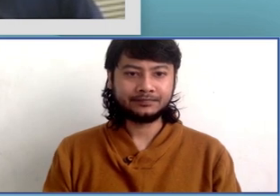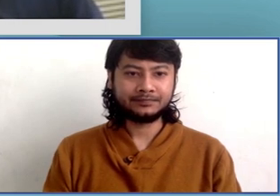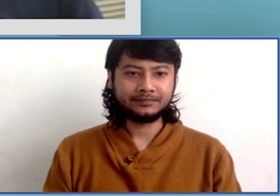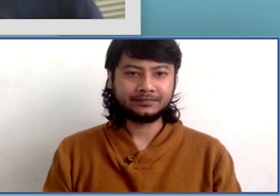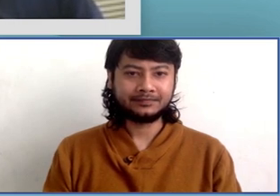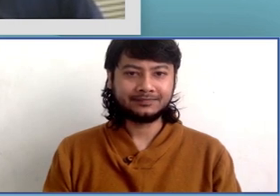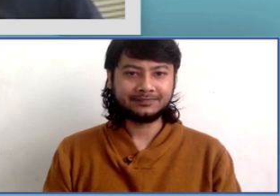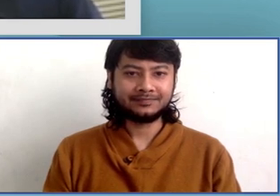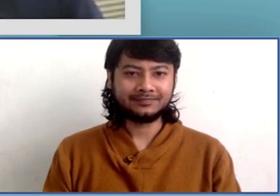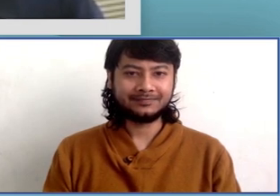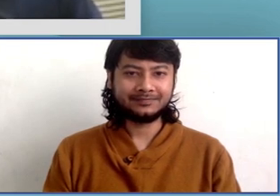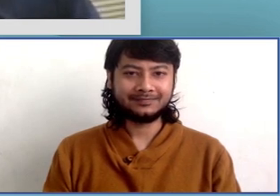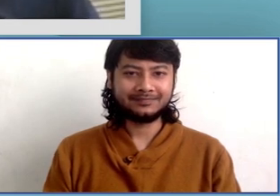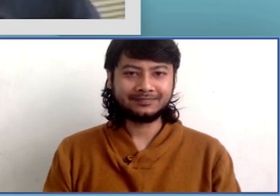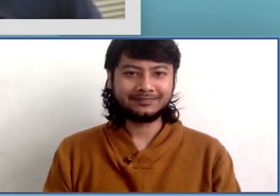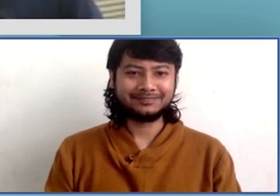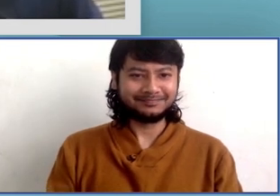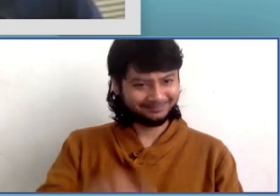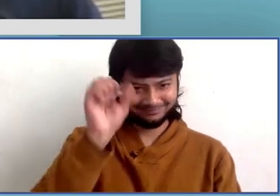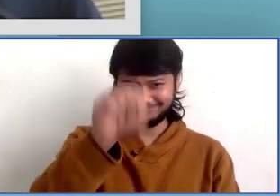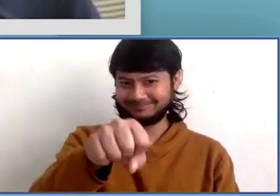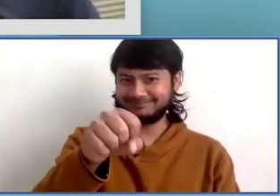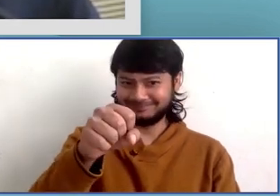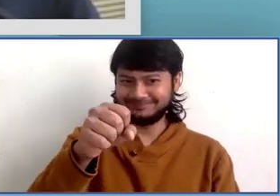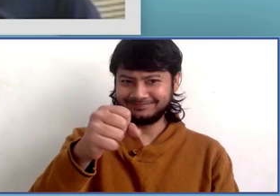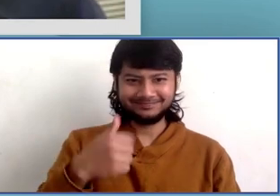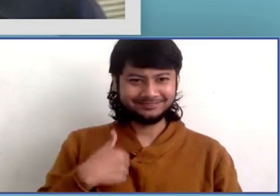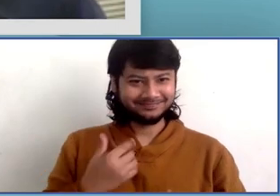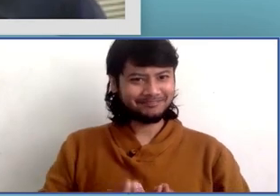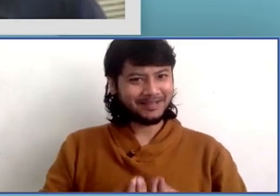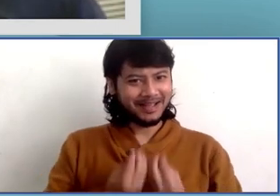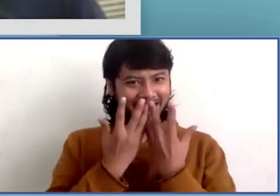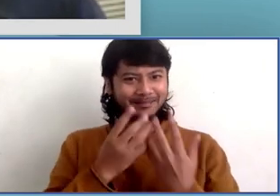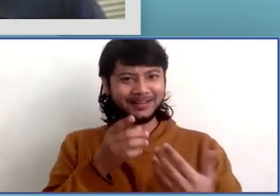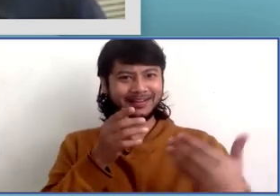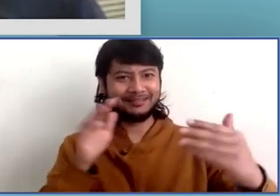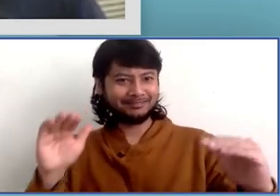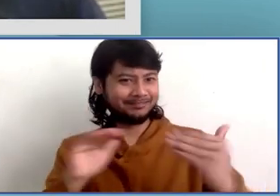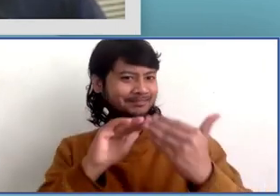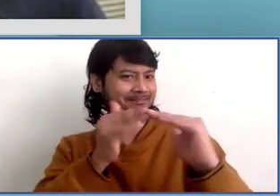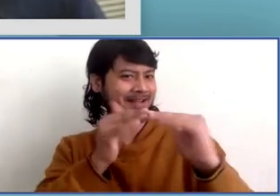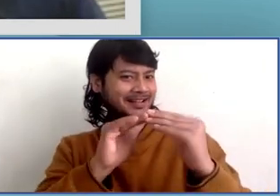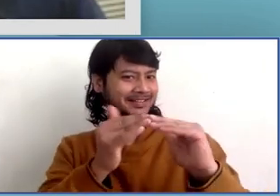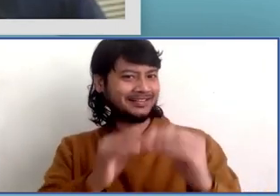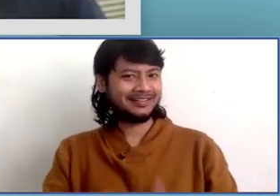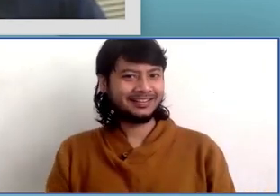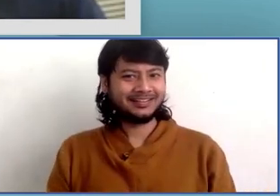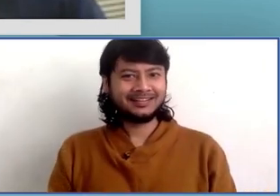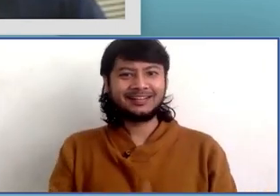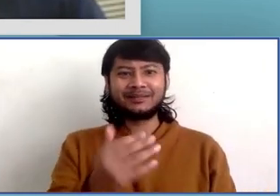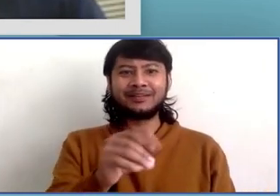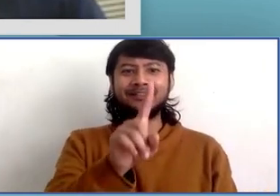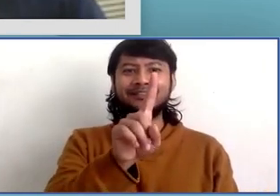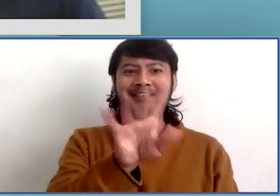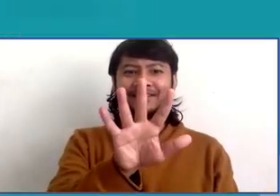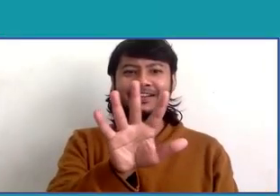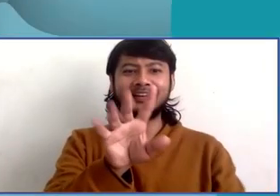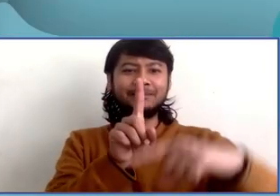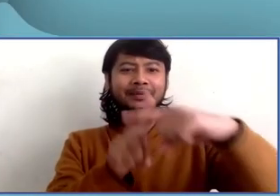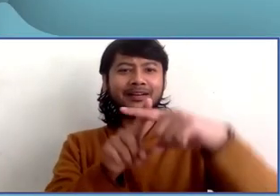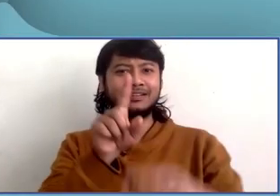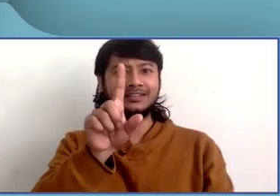गेम खेलेंगे ऑफ कोर्स इट्स अ प्लेजर फॉर मी टू प्ले विद यू आई थिंक वी कैन डू 15 प्लस 10 इज दैट ओके ओके ओके सर ओके